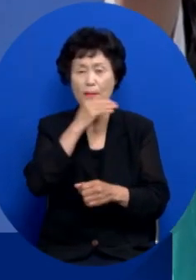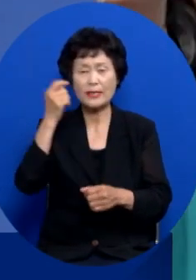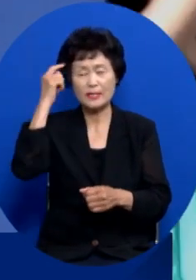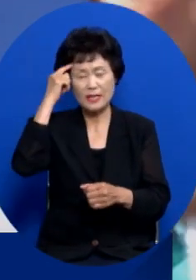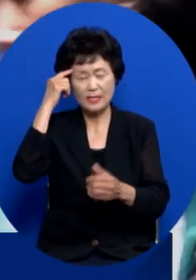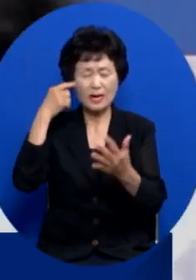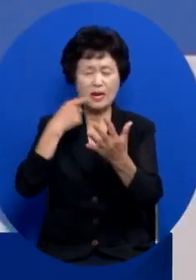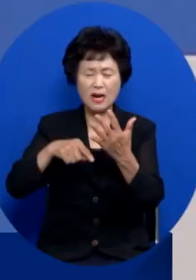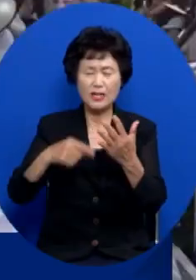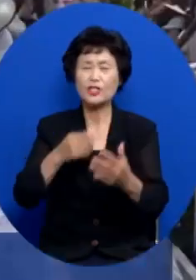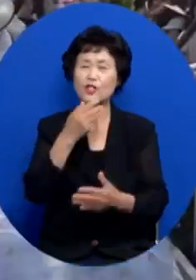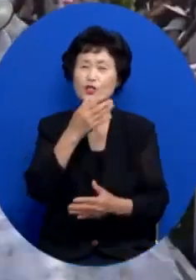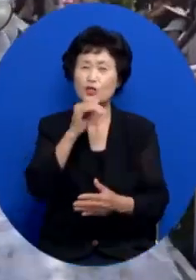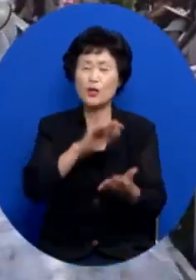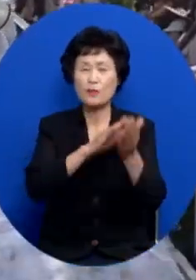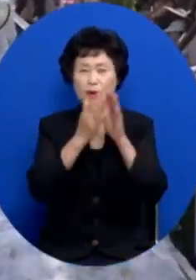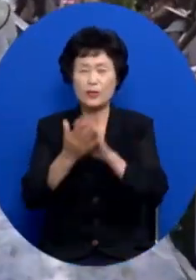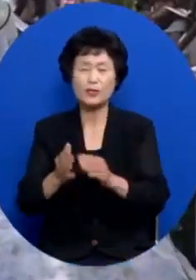변화시켜 주시옵소서.